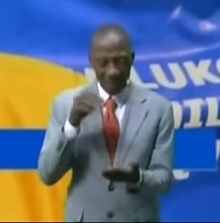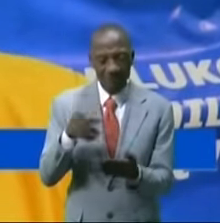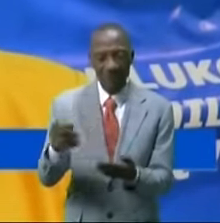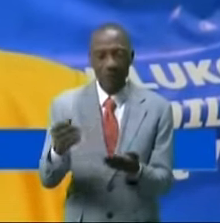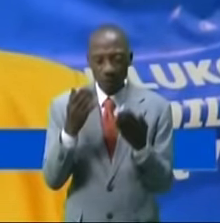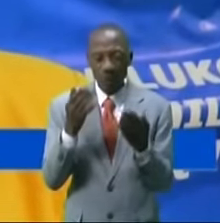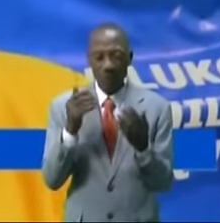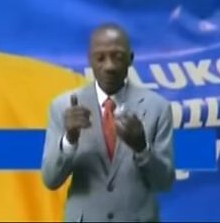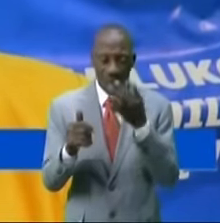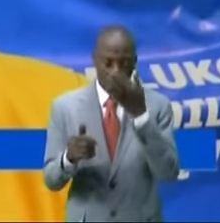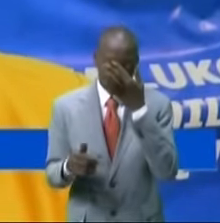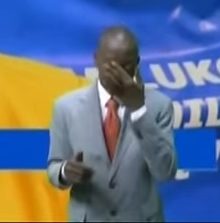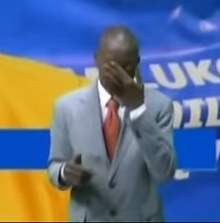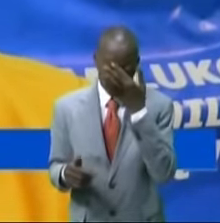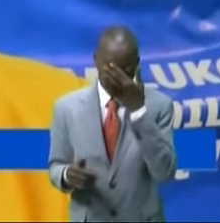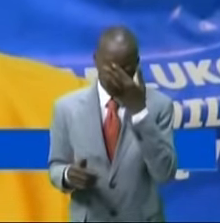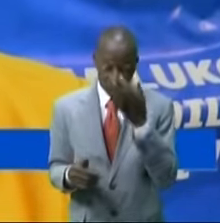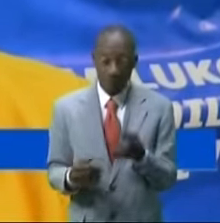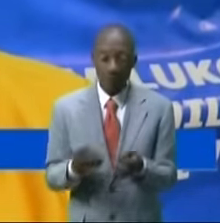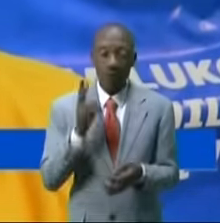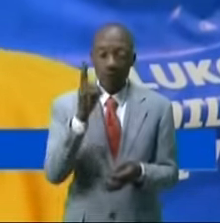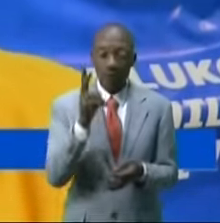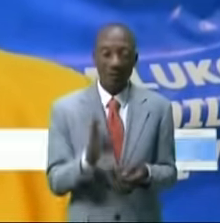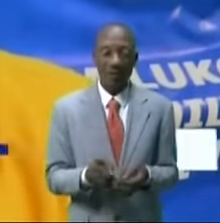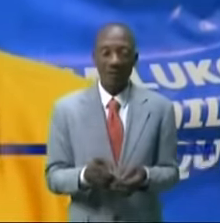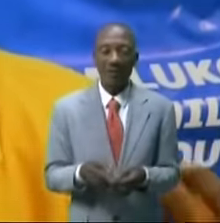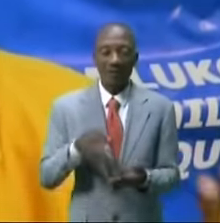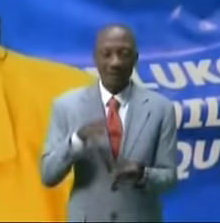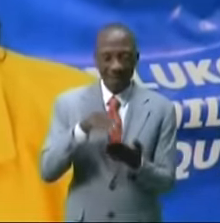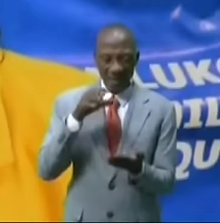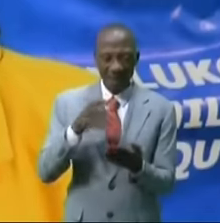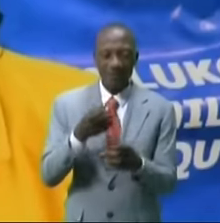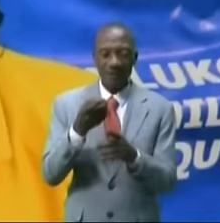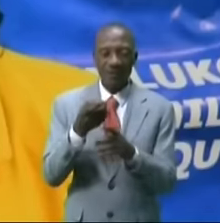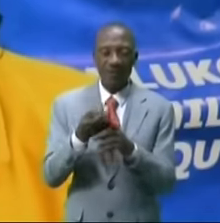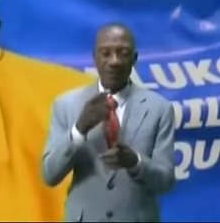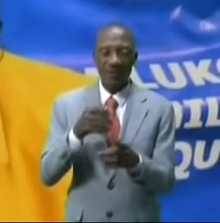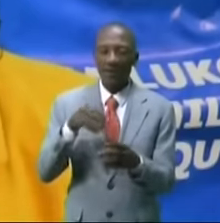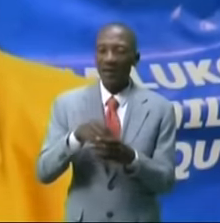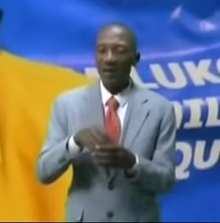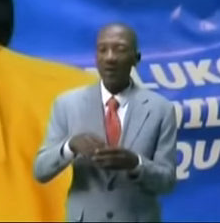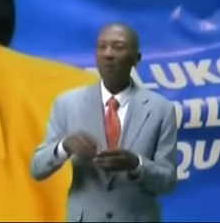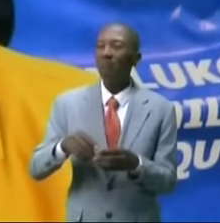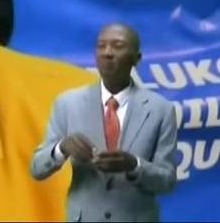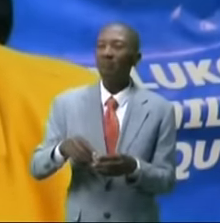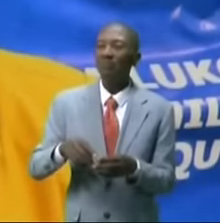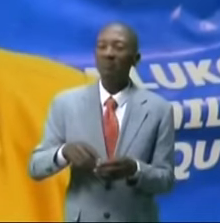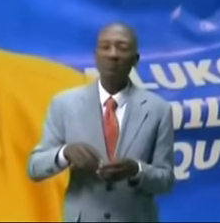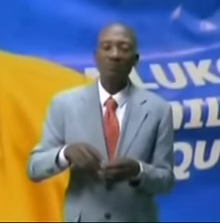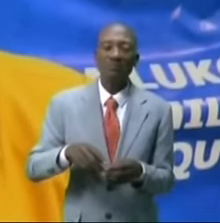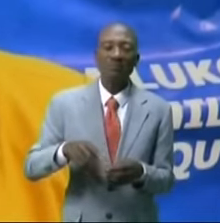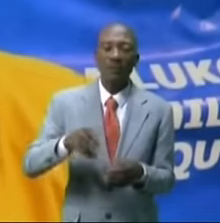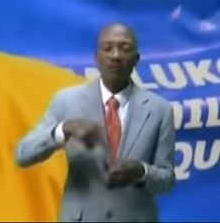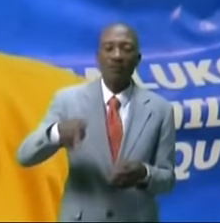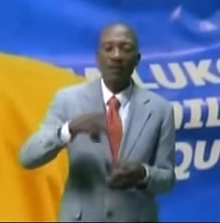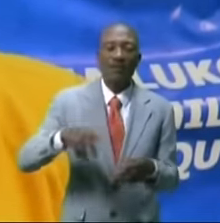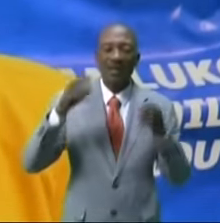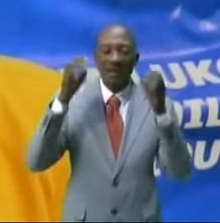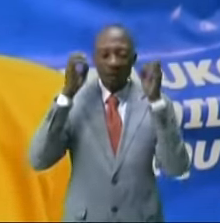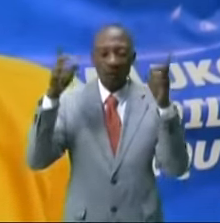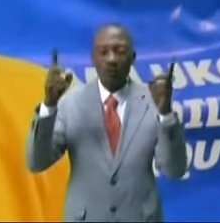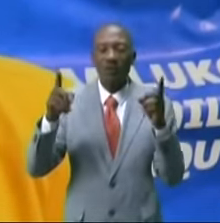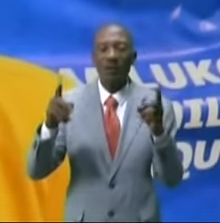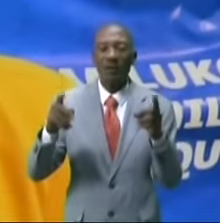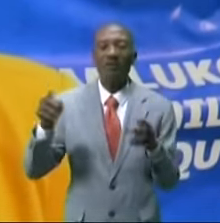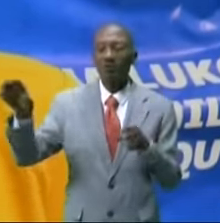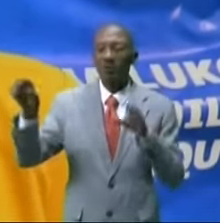différentes provinces éducationnelles. Donc chaque province éducationnelle fait concourir 40 filles provenant de 20 écoles. Le 2, nous avons